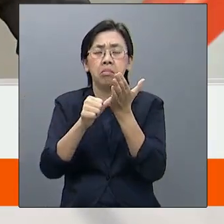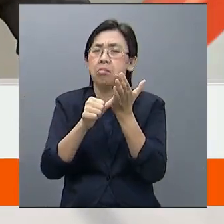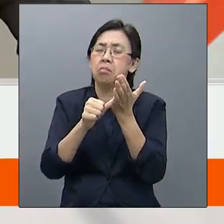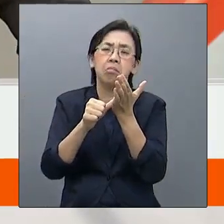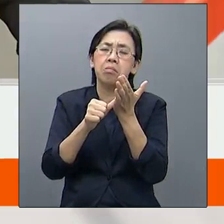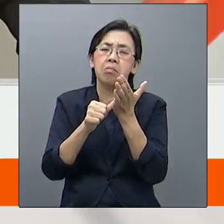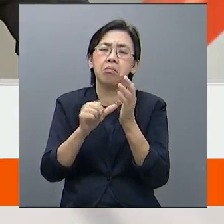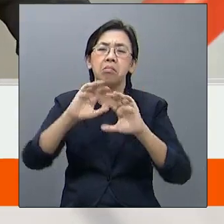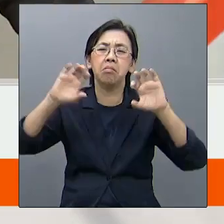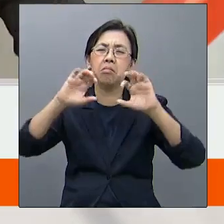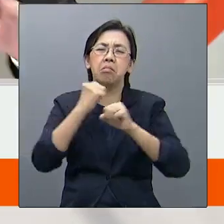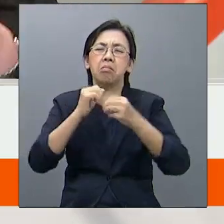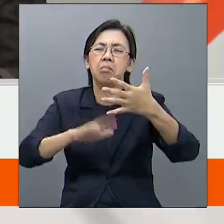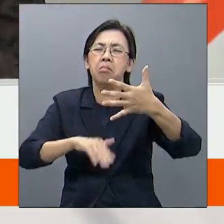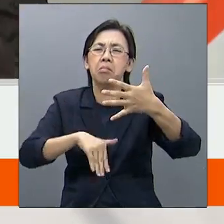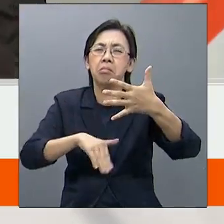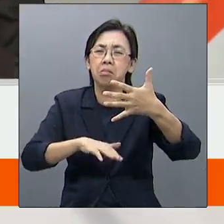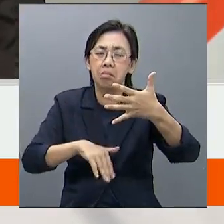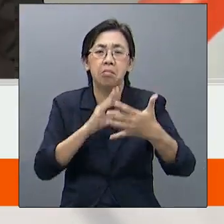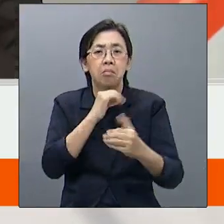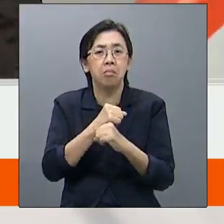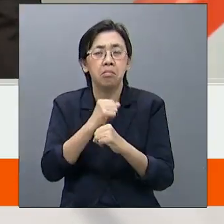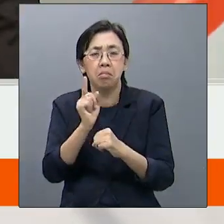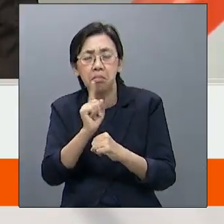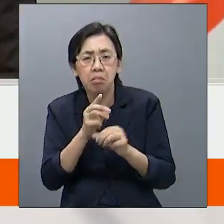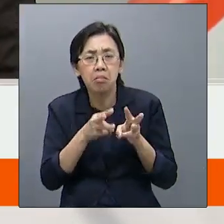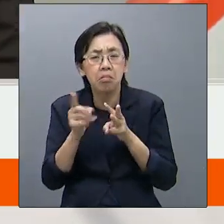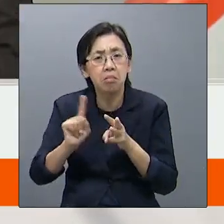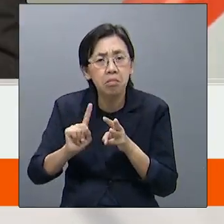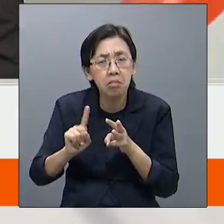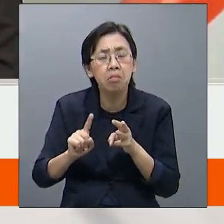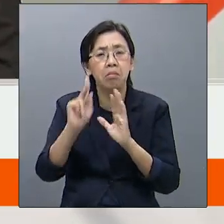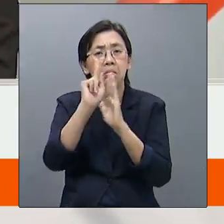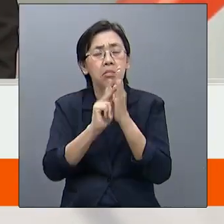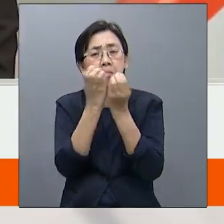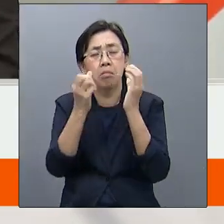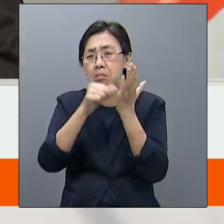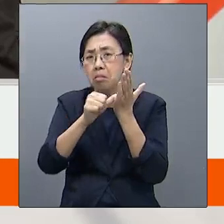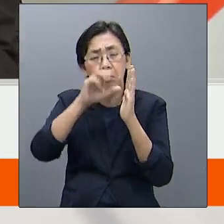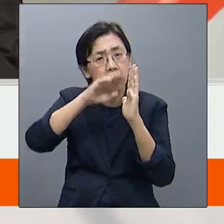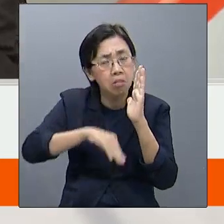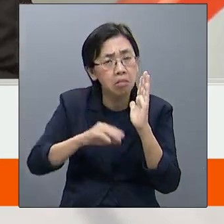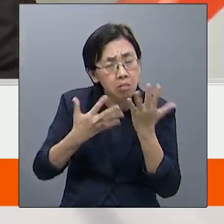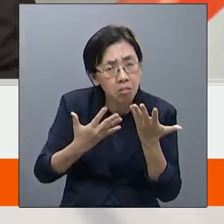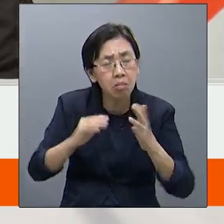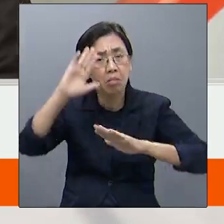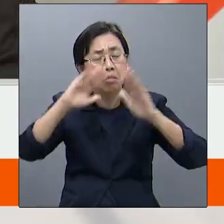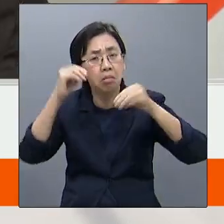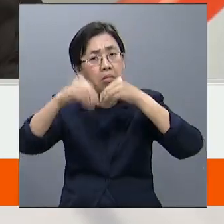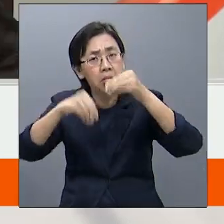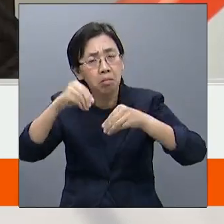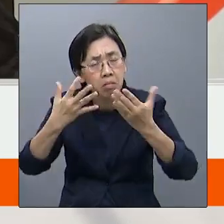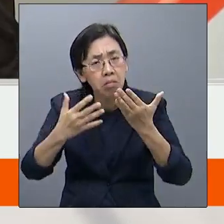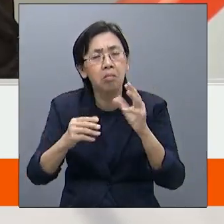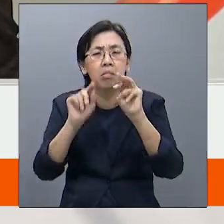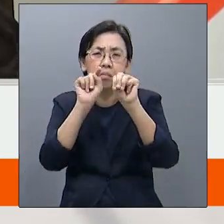ท้ๆที่รัฐบาลอยากจะทำนะคะถ้าจะทำต้องทำอย่ไร ต้องทั้งทั้งฉบับเปิดทางใหมีประชามติหรือทำเป็บางมาตราก็พอ